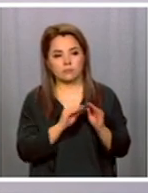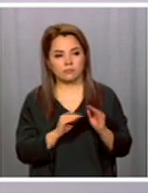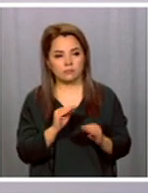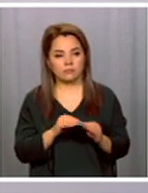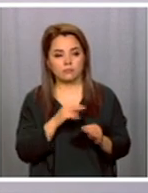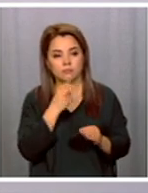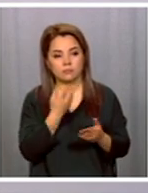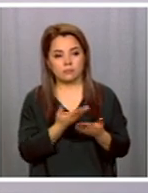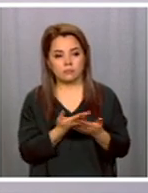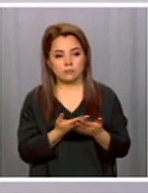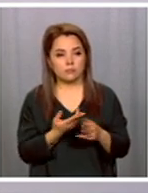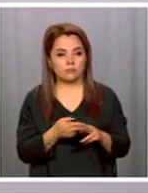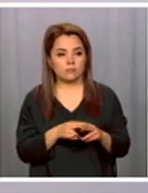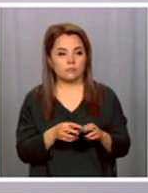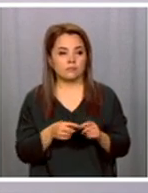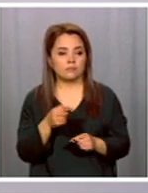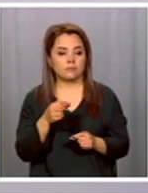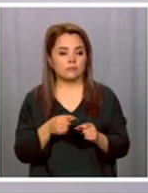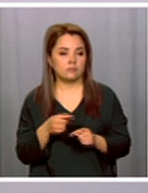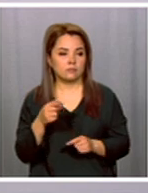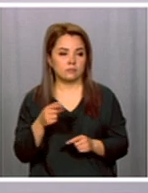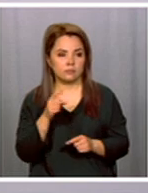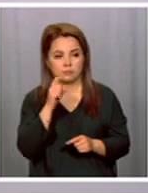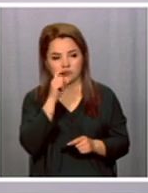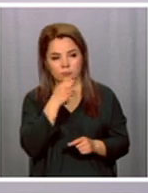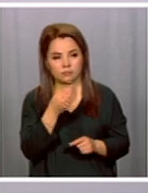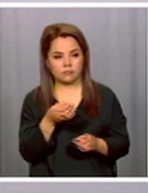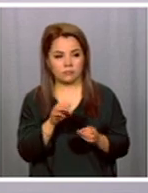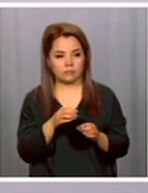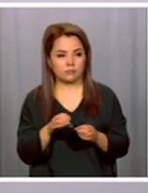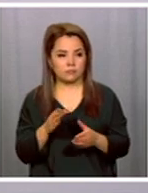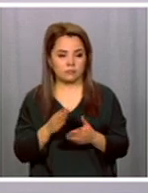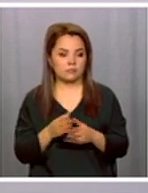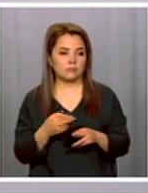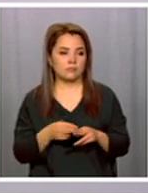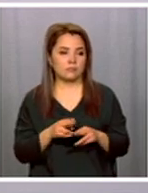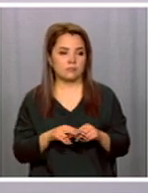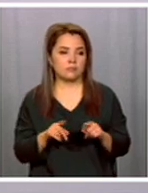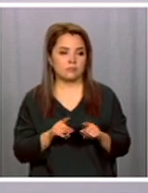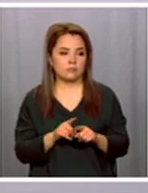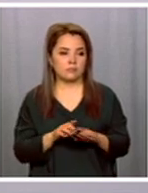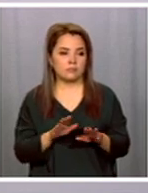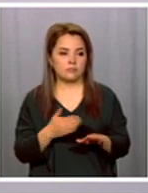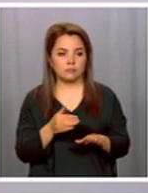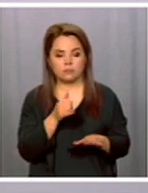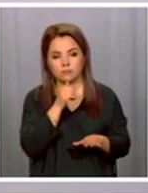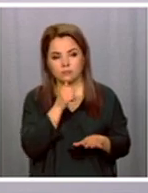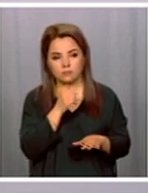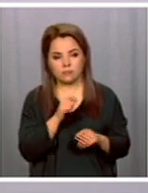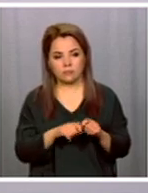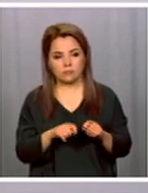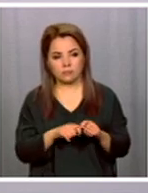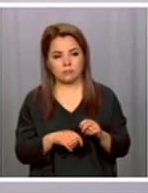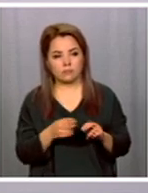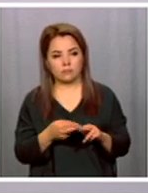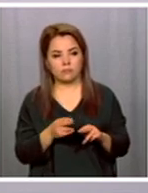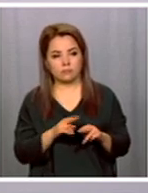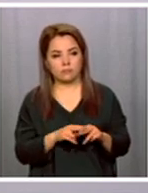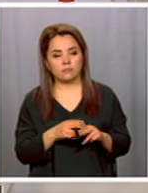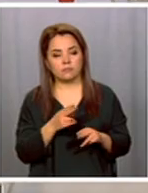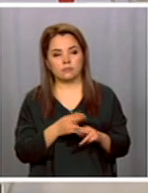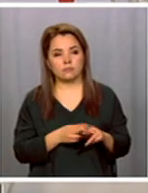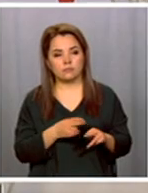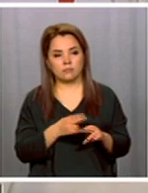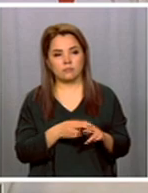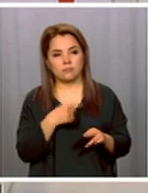Осы жердегі сынауықтарда қышқылдар құйылған, және біз осы жердегі сынауыққа метал